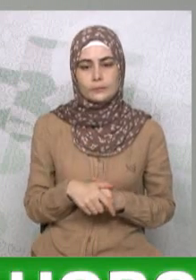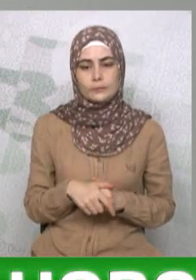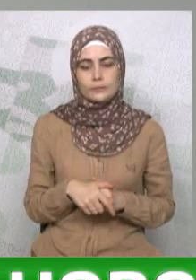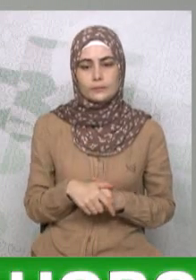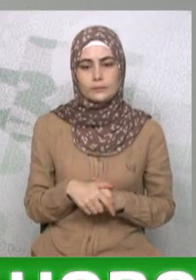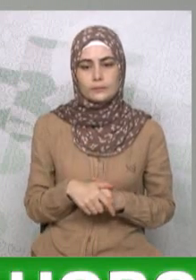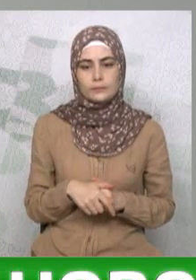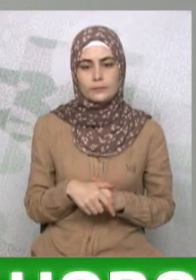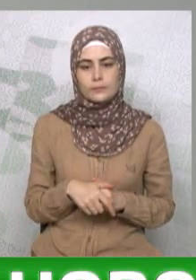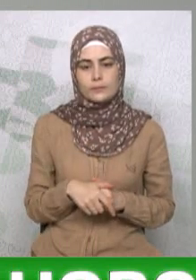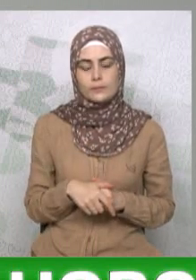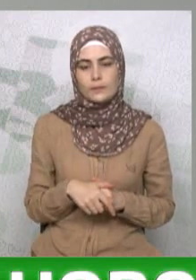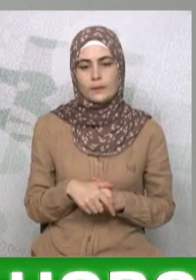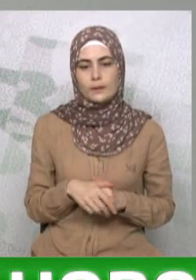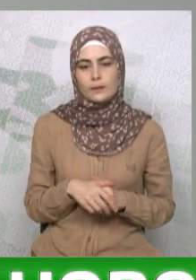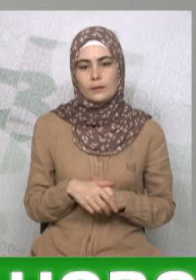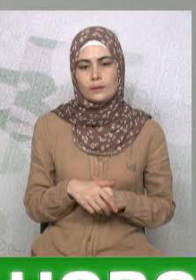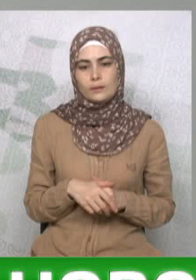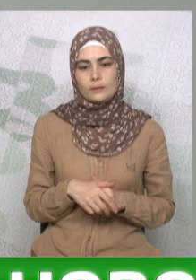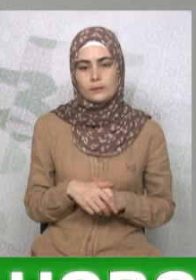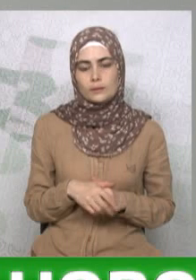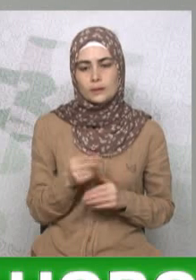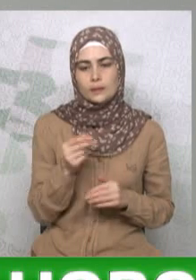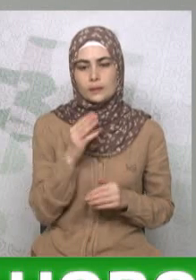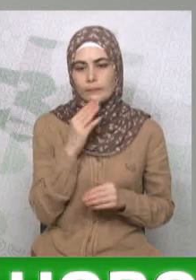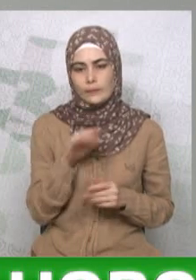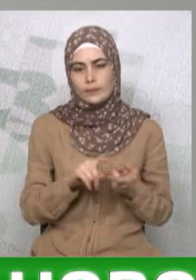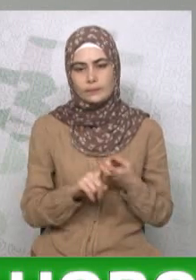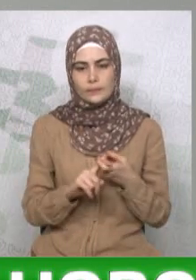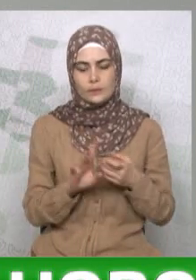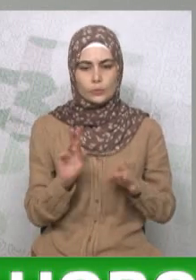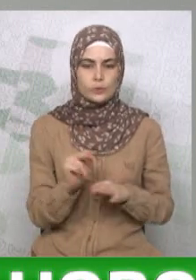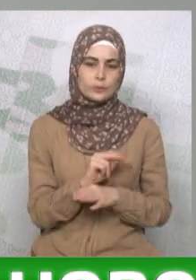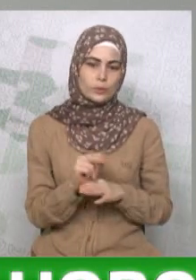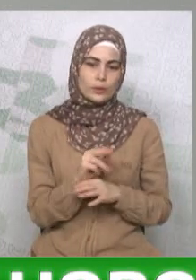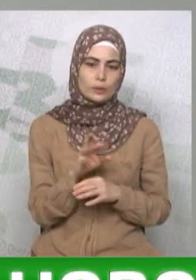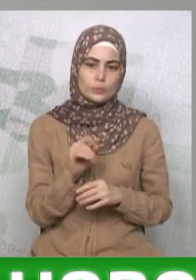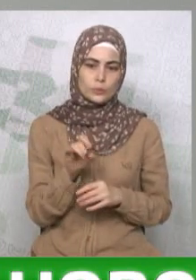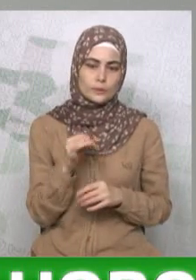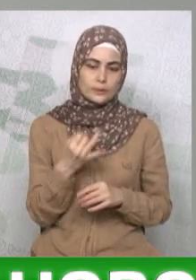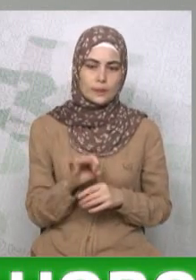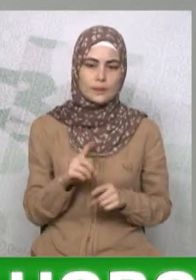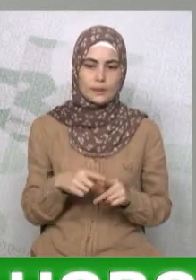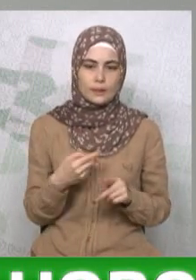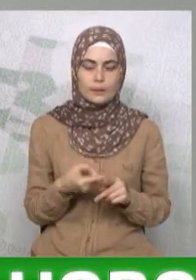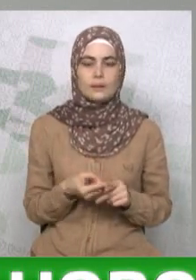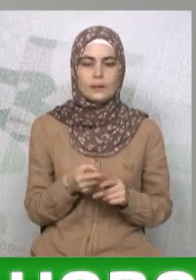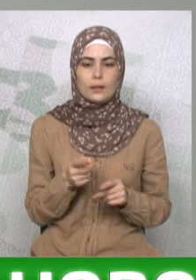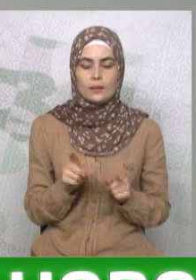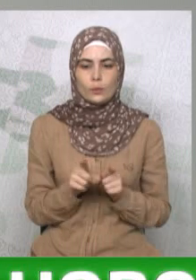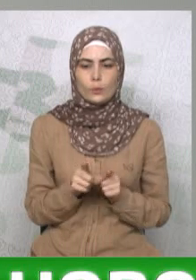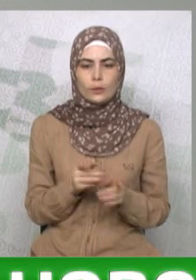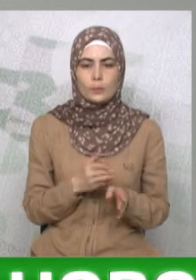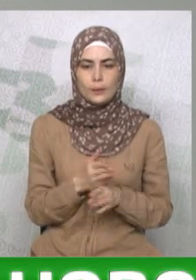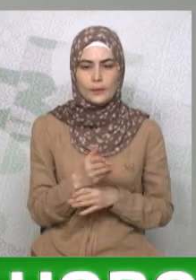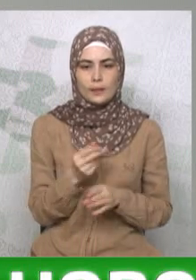мере, именно в тех рамках, которые позволяют эти средства. Потому что музеи все-таки надо понимать, что это такое направление, это